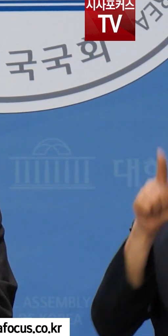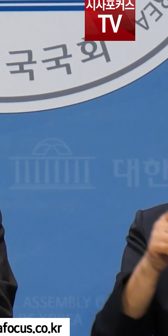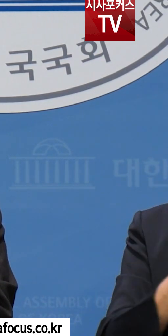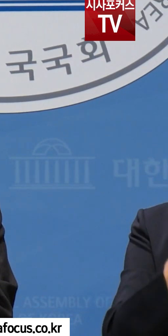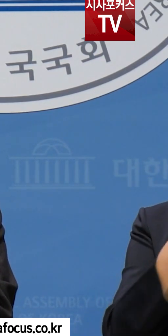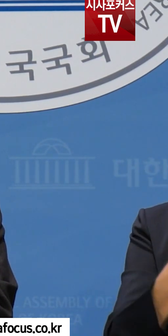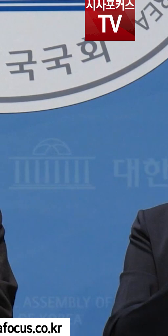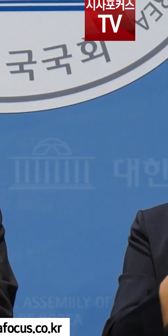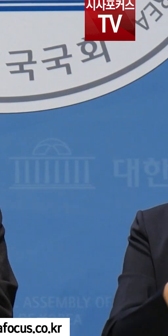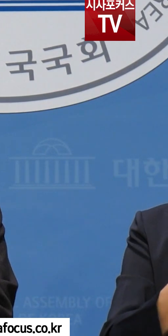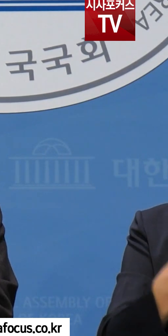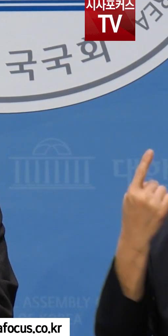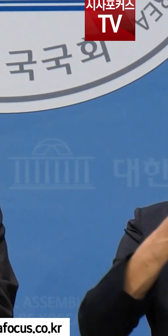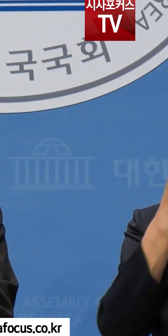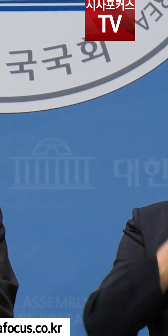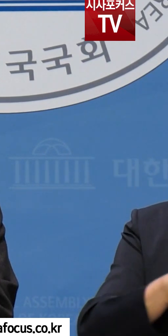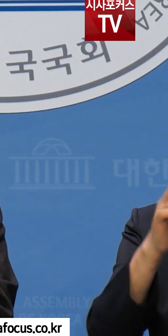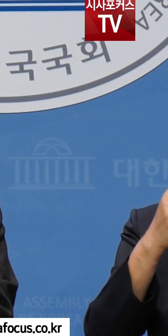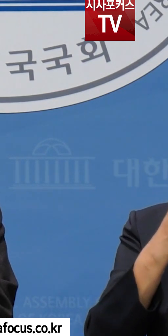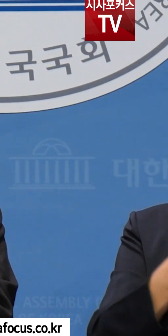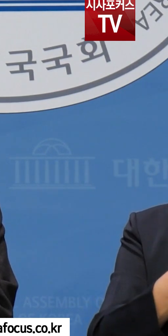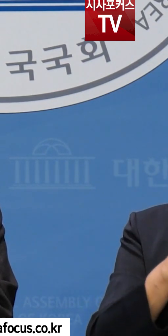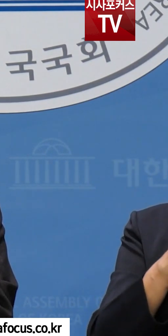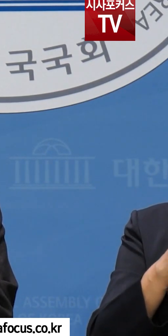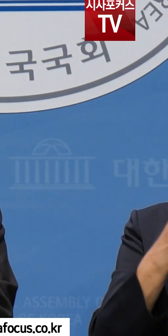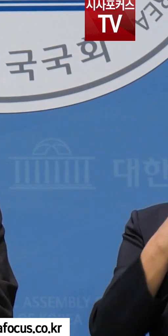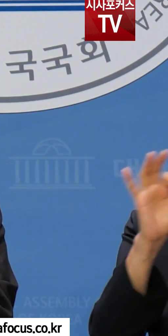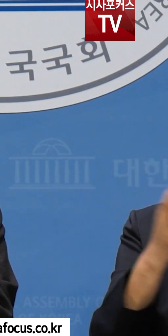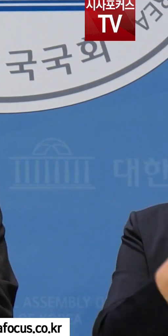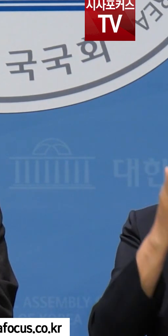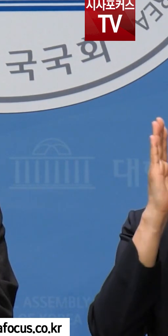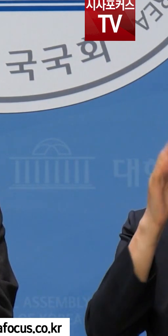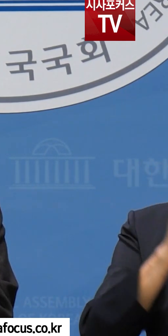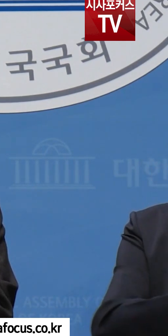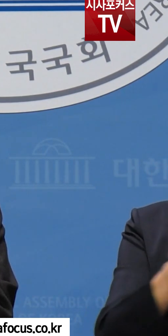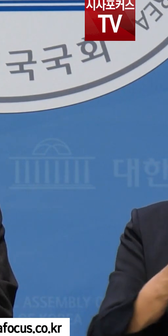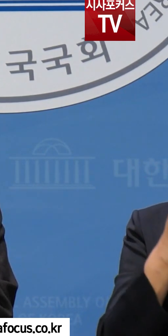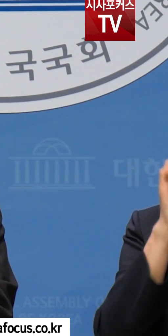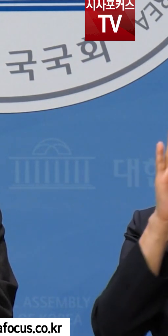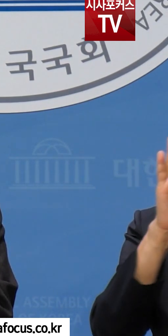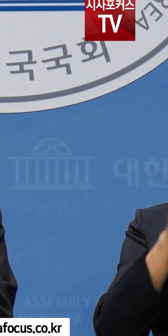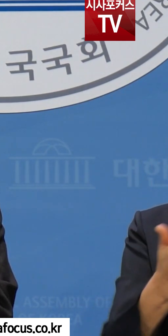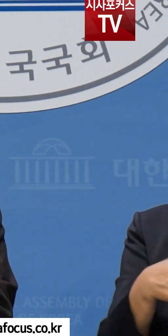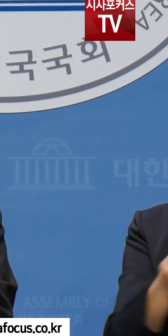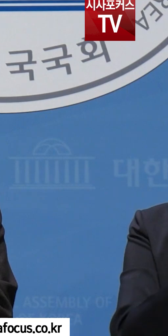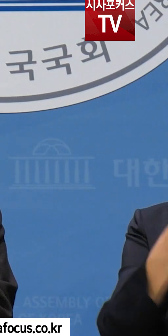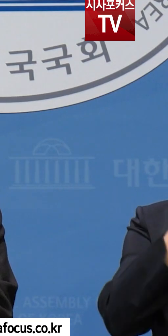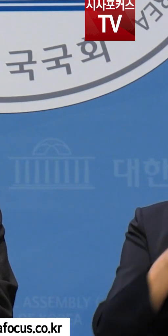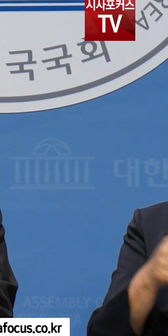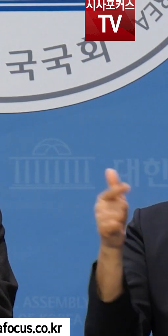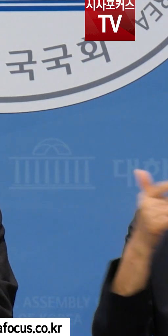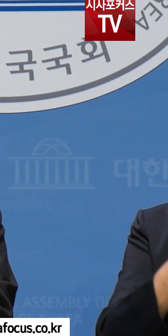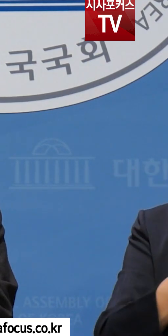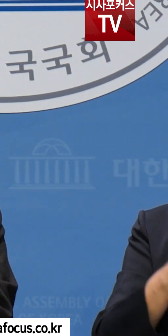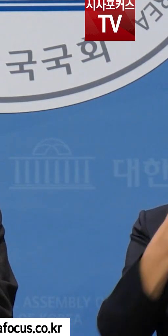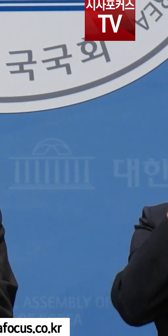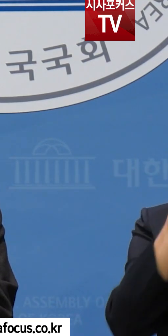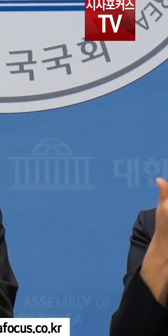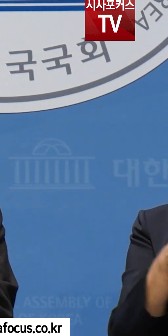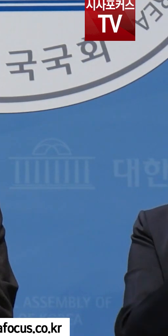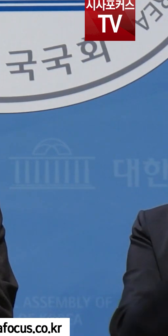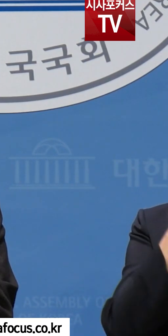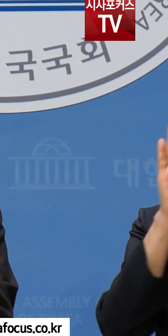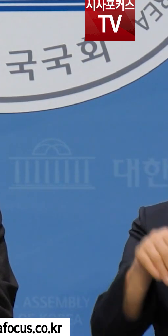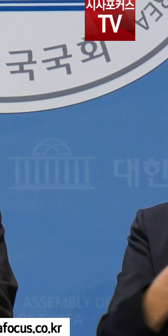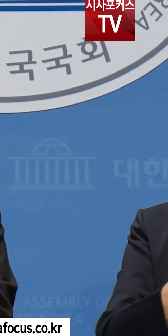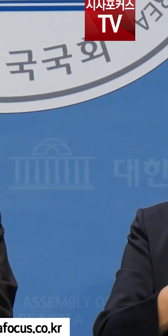공제, 천원의 아침, 20학 학술 기반 연구 등 미래 세대를 위한 예산 증액을 통해 청년을 위한